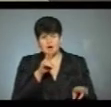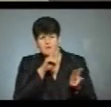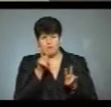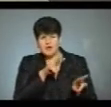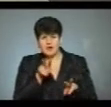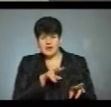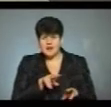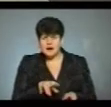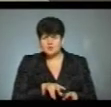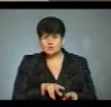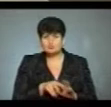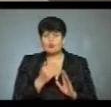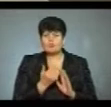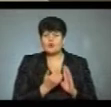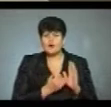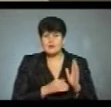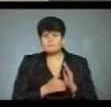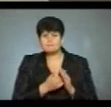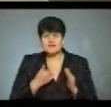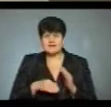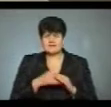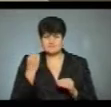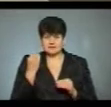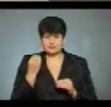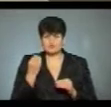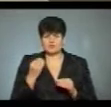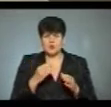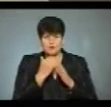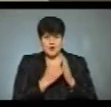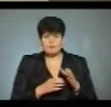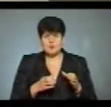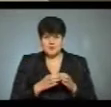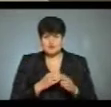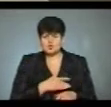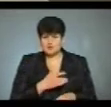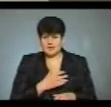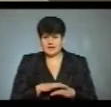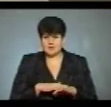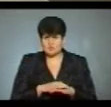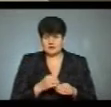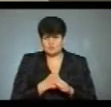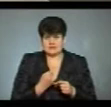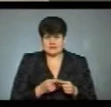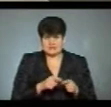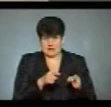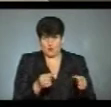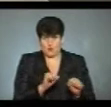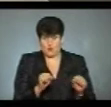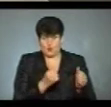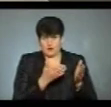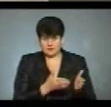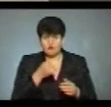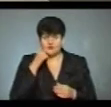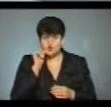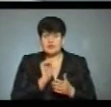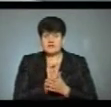я програму, передвиборчу програму партії «Слуги народу», яка сформувала теперішній уряд. Тому що вчора на